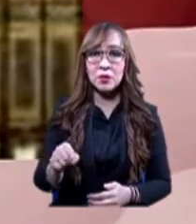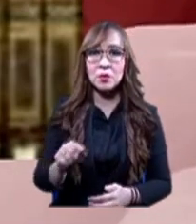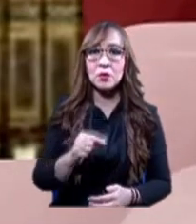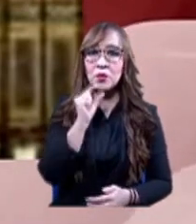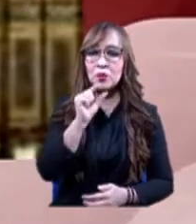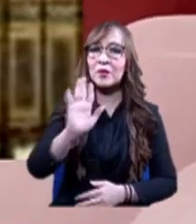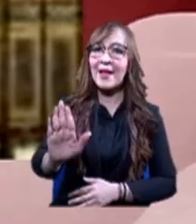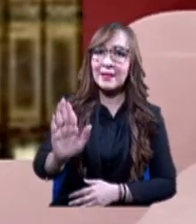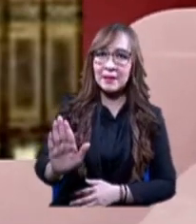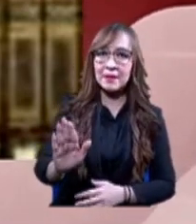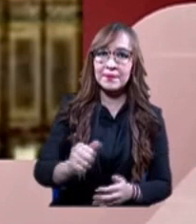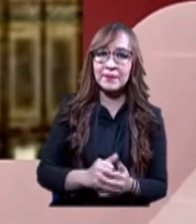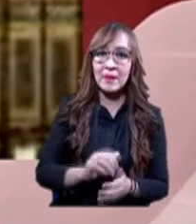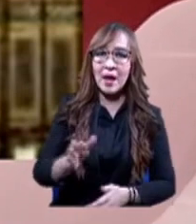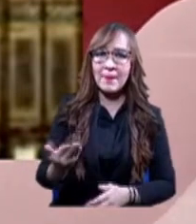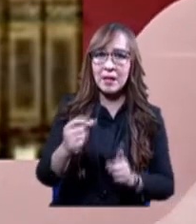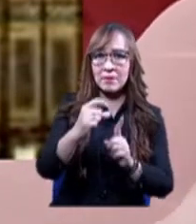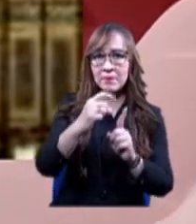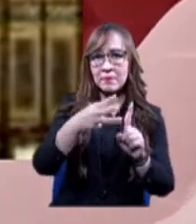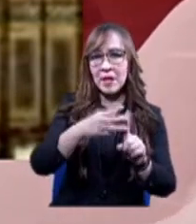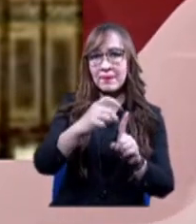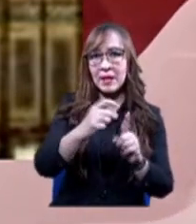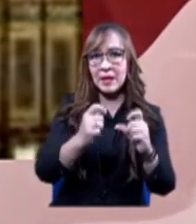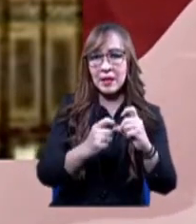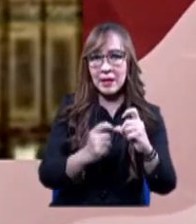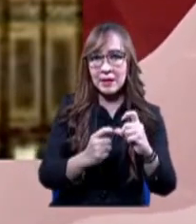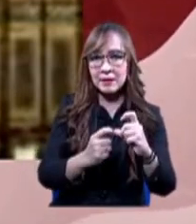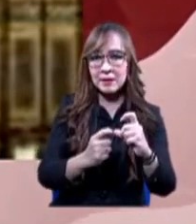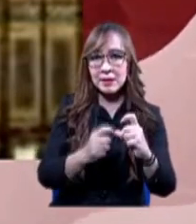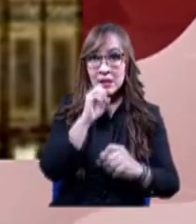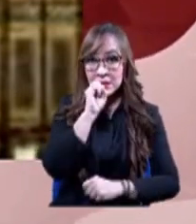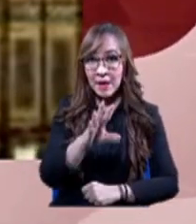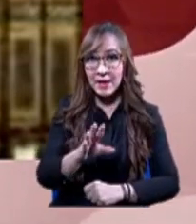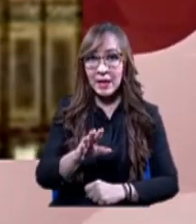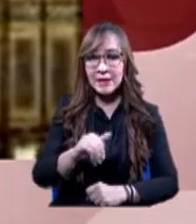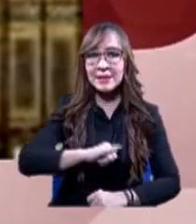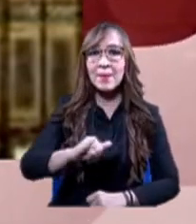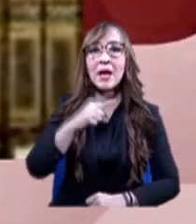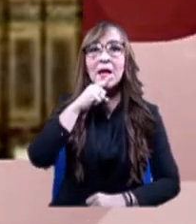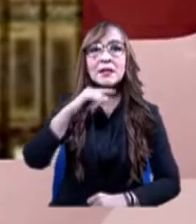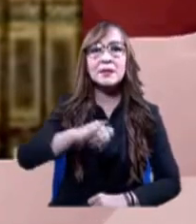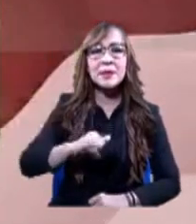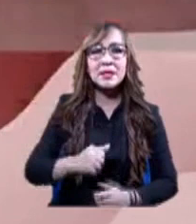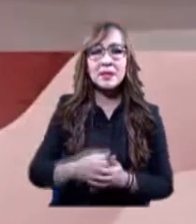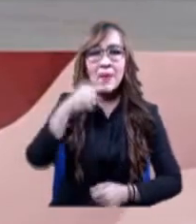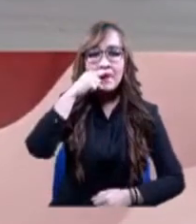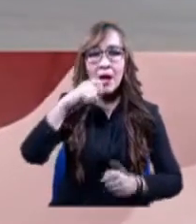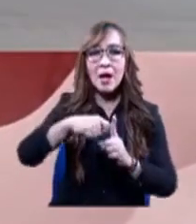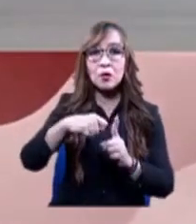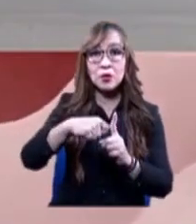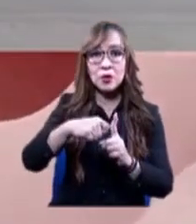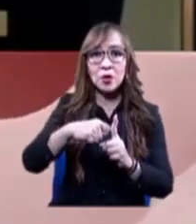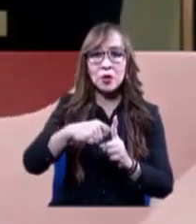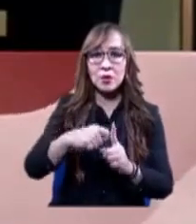Karena apa yang disampaikan oleh BPS, seperti juga disampaikan oleh Pak Kunta tadi, menunjukkan bahwasanya kita